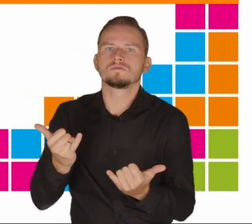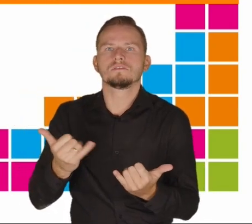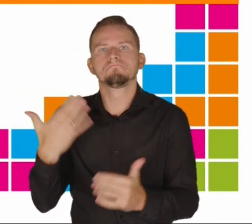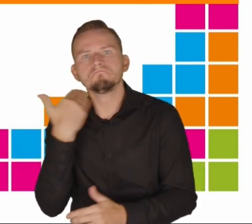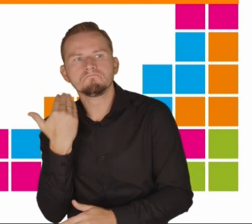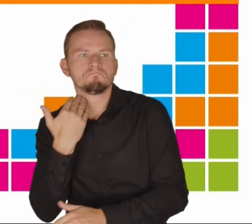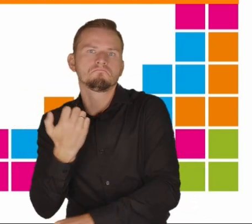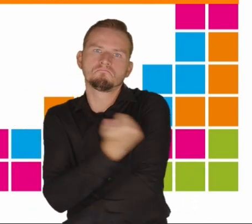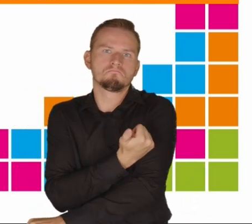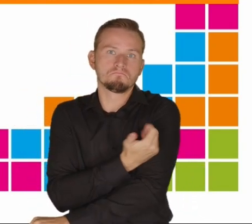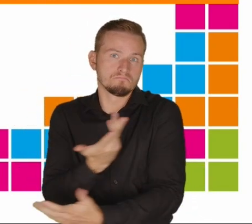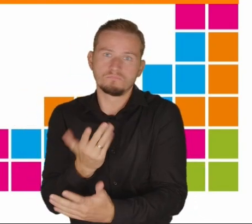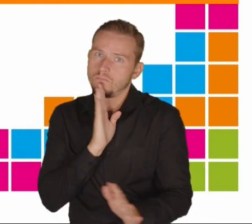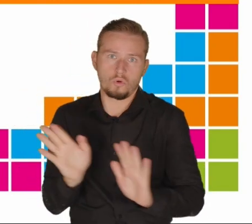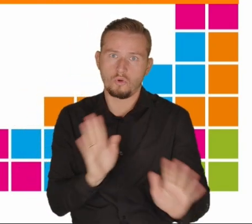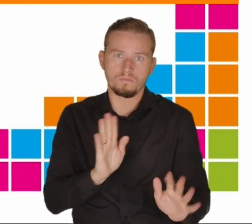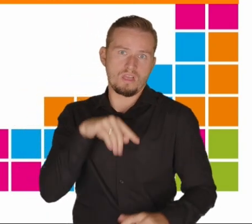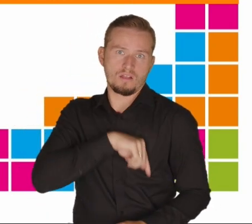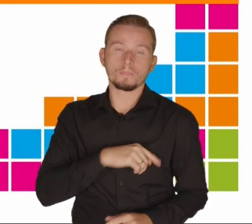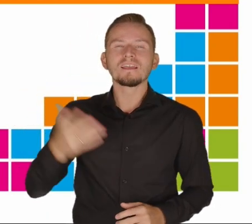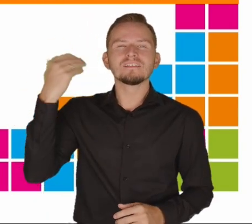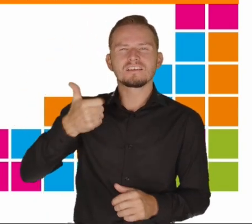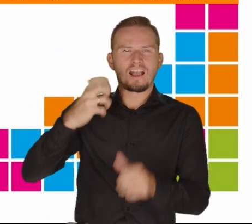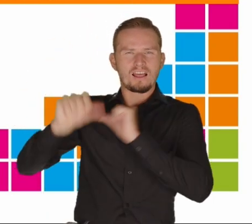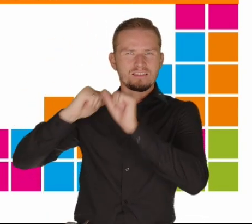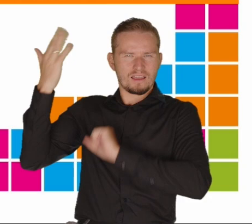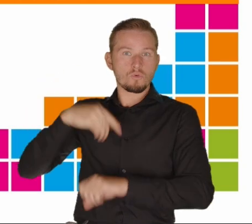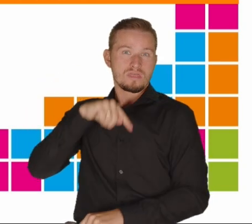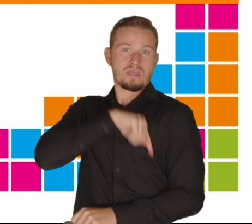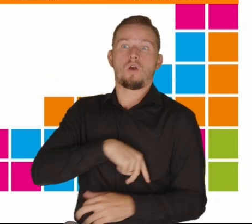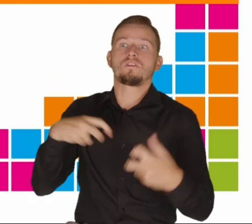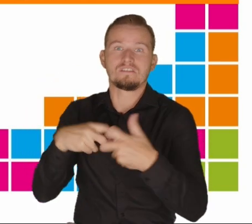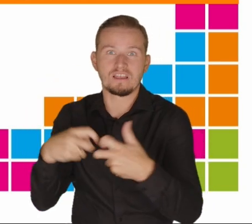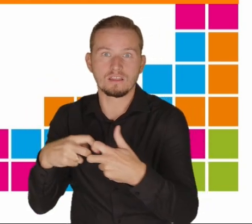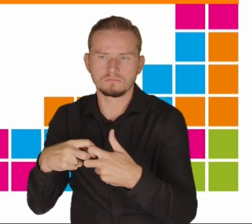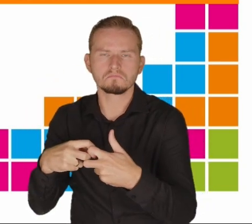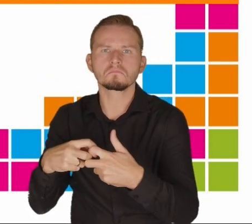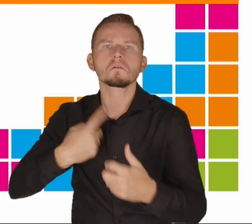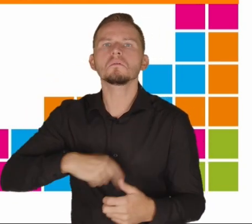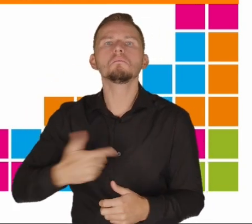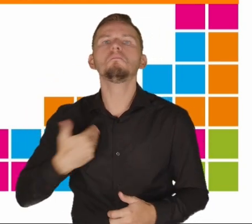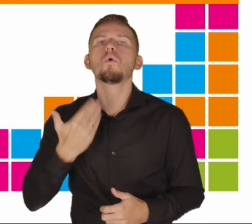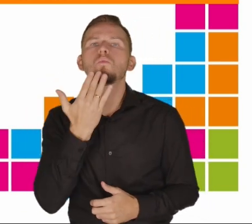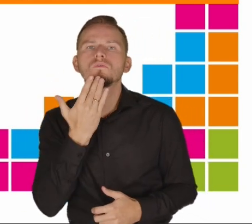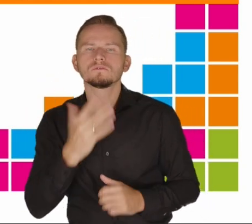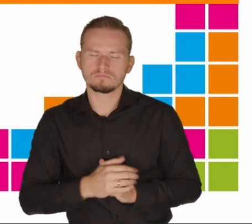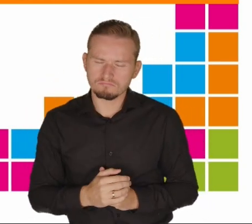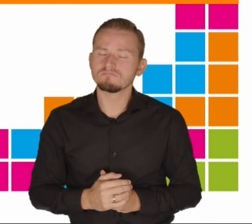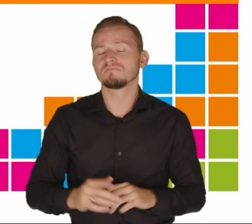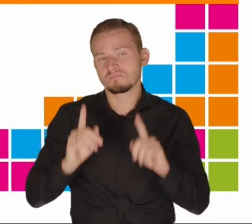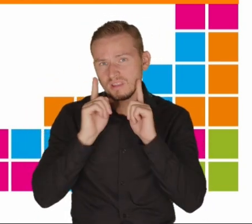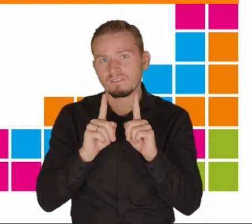lat temu, jak mówiliśmy o uzależnieniu od internetu, to mówiliśmy tak, jest prawdziwe uzależnienie, czy